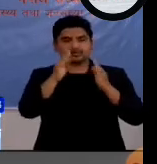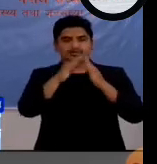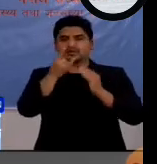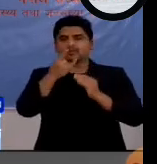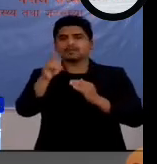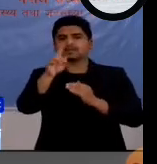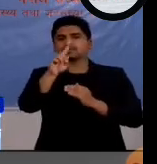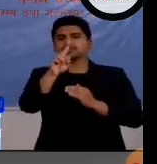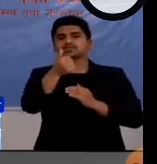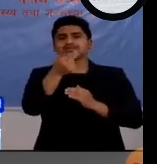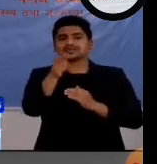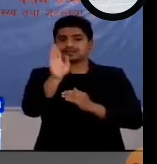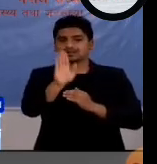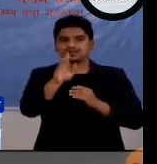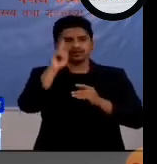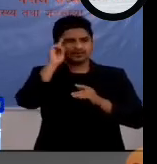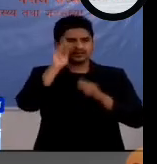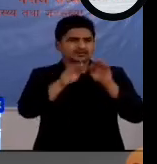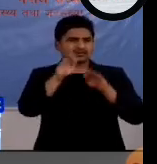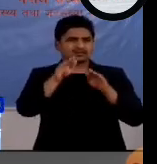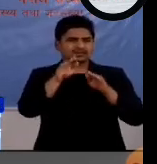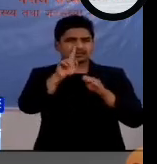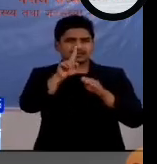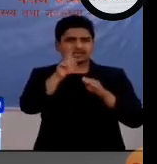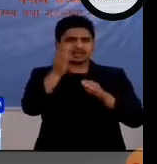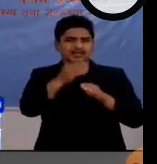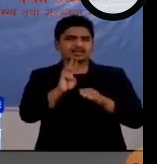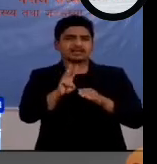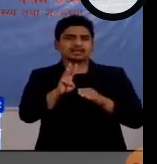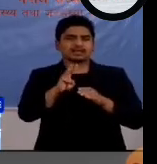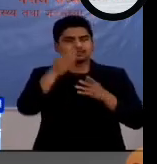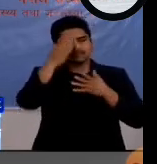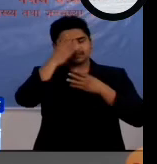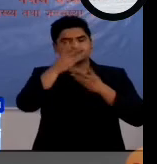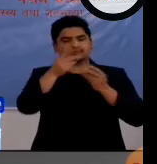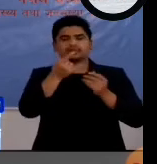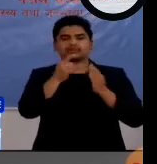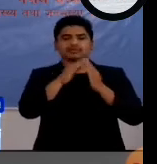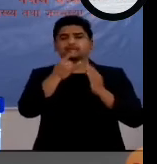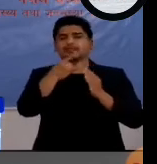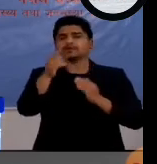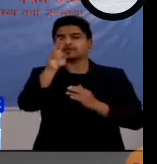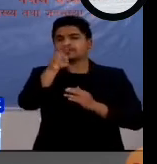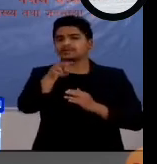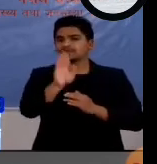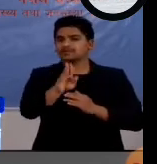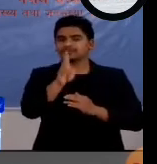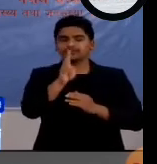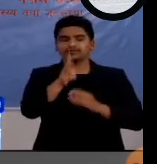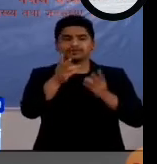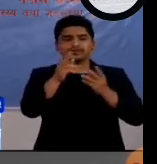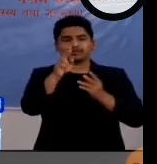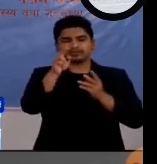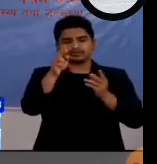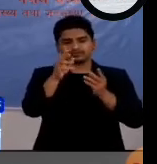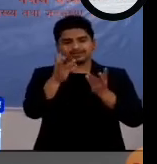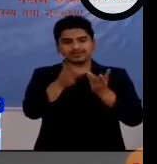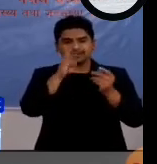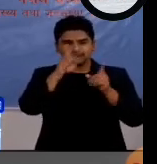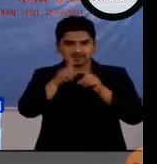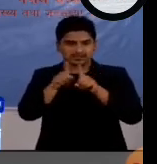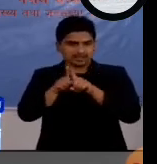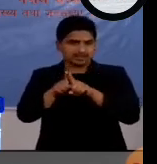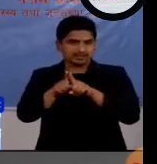जना गइसकेको अवस्थालाई हेर्दाखेरि करिब 1/3 सन्चो भएर गइसकेको अवस्था छ। यो हिसाबमा पनि हामी